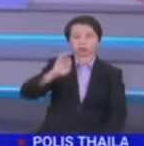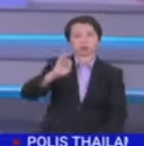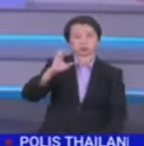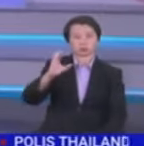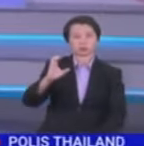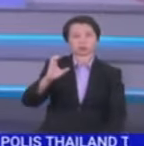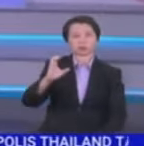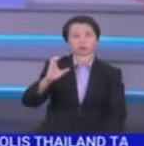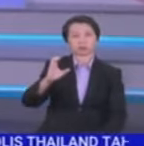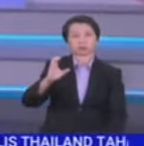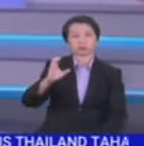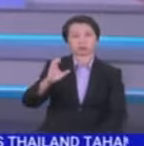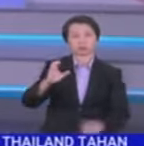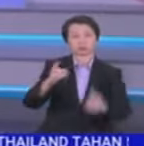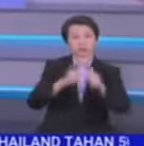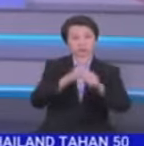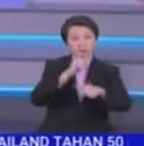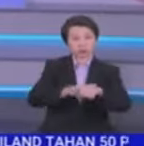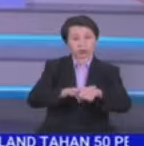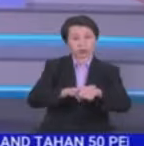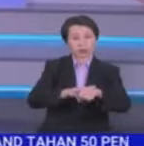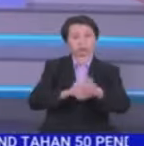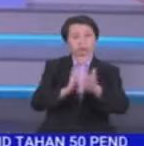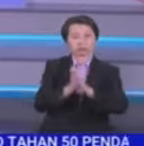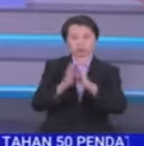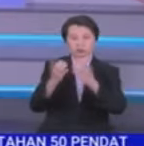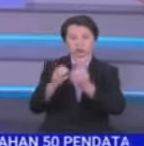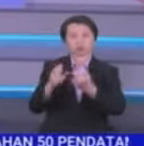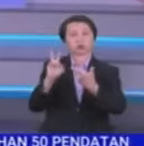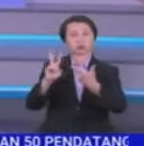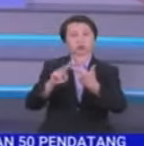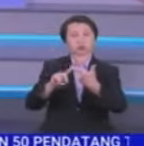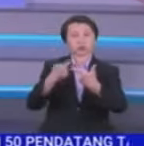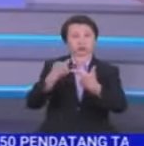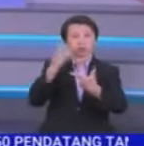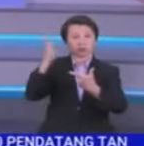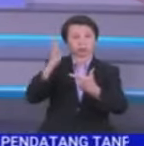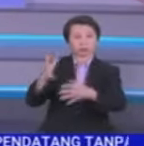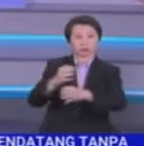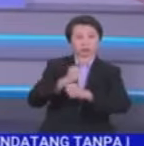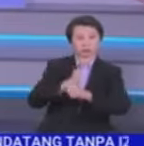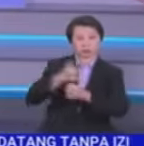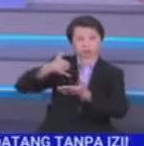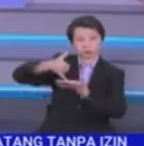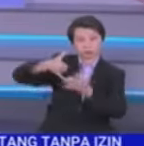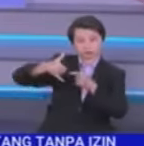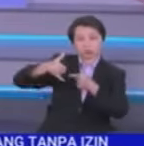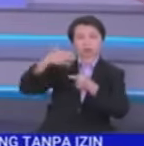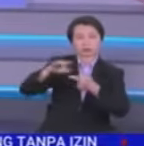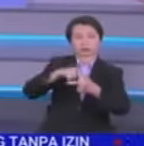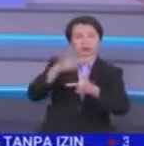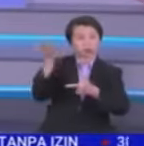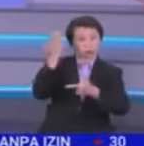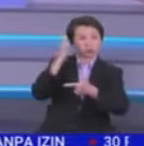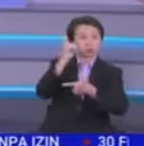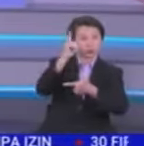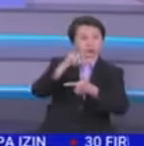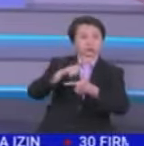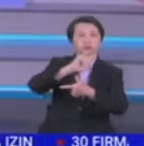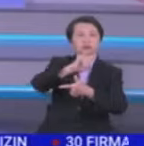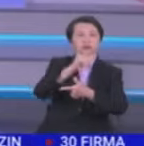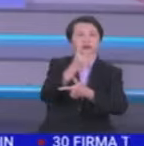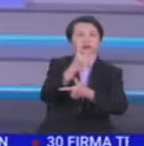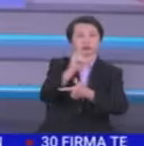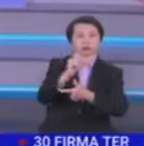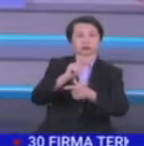Asia AFC. Buat kali pertama sekaligus muncul klub kedua dari Malaysia merangkul trofi berkenaan selepas JDT. Namun skuad Kedai